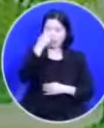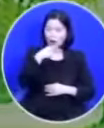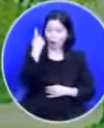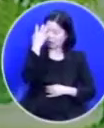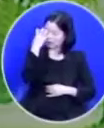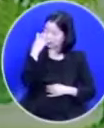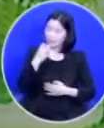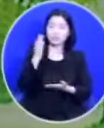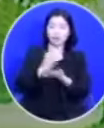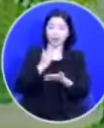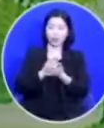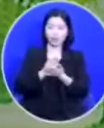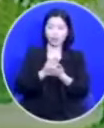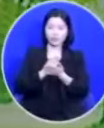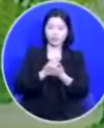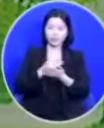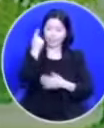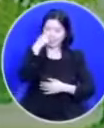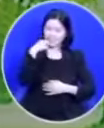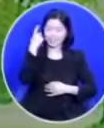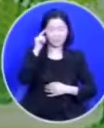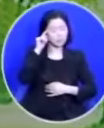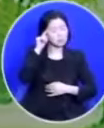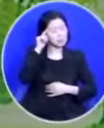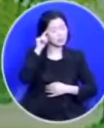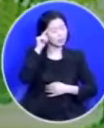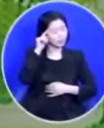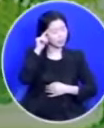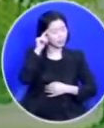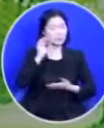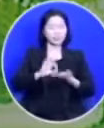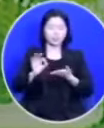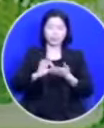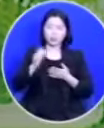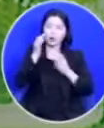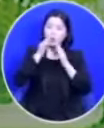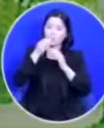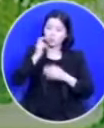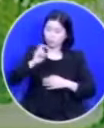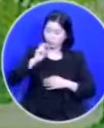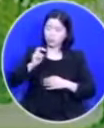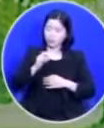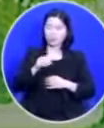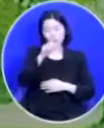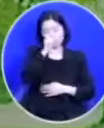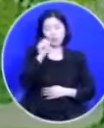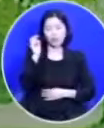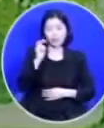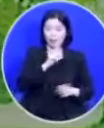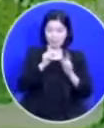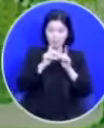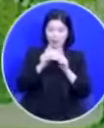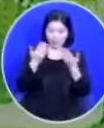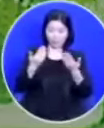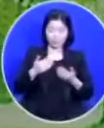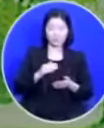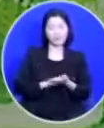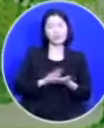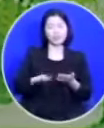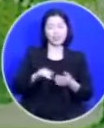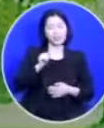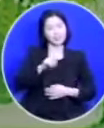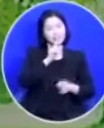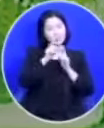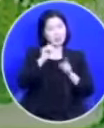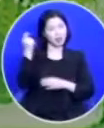쓰지 말고 인상의 신경 좀 쓰고 부르면 좋겠다 그러더라구요 제가 그 말을